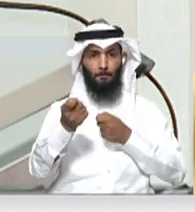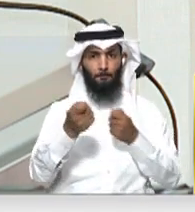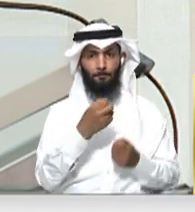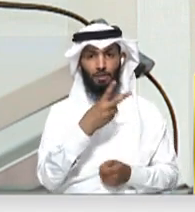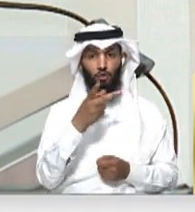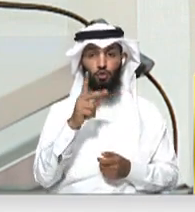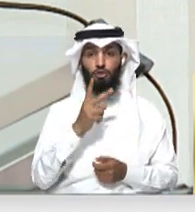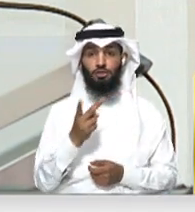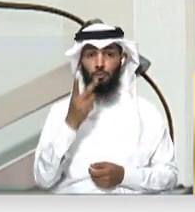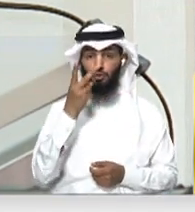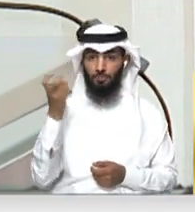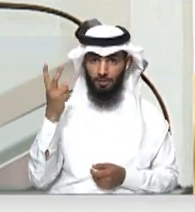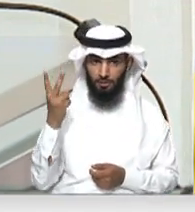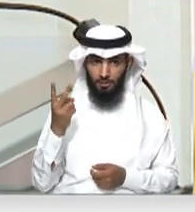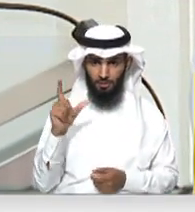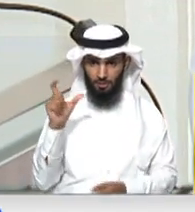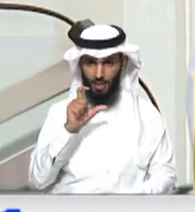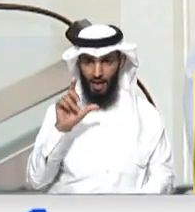مع شهر